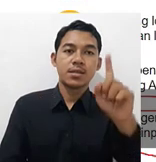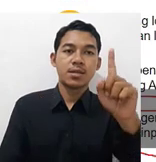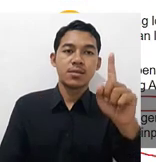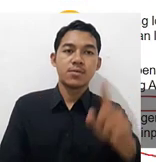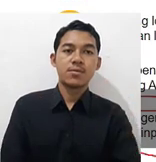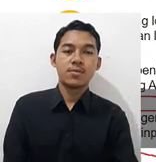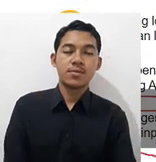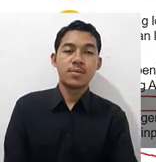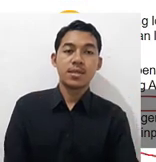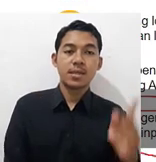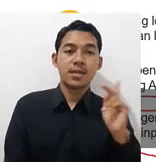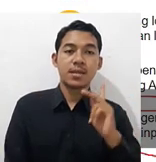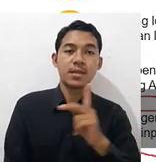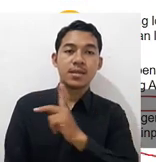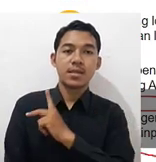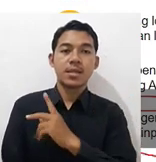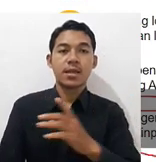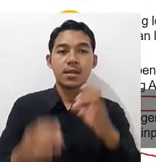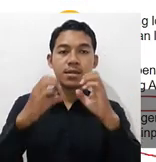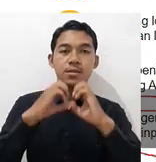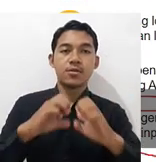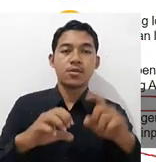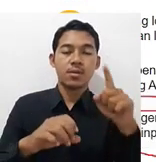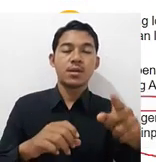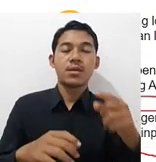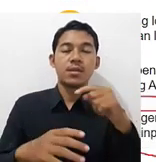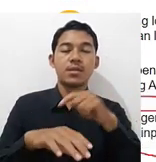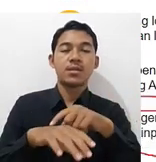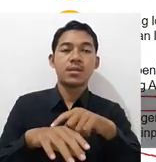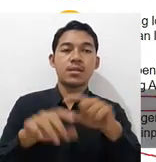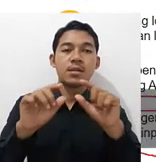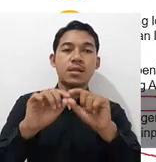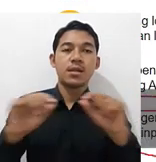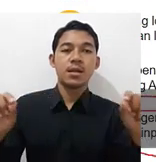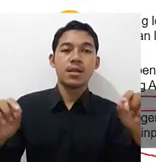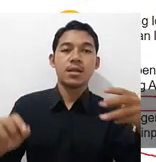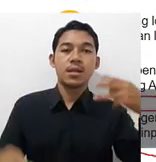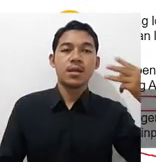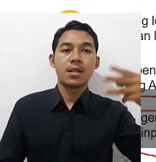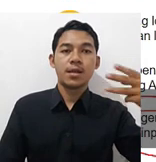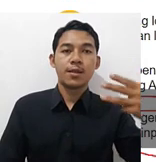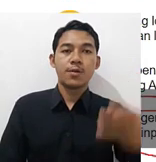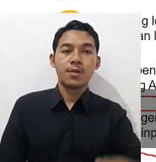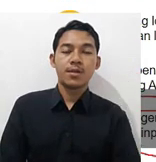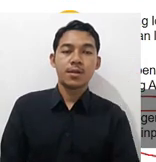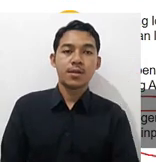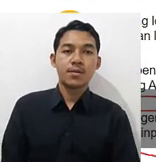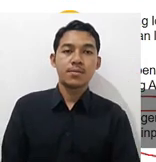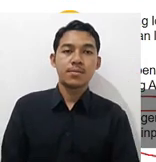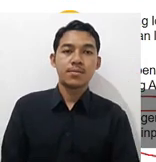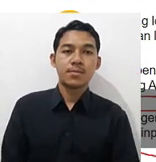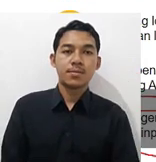coba nih di rangkaian elektronika. Kita pakai prinsip